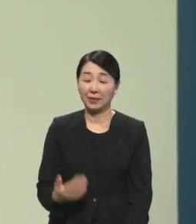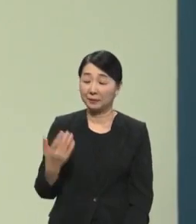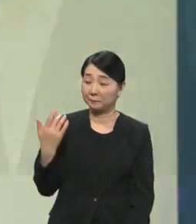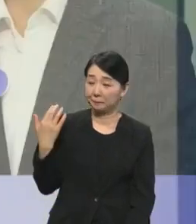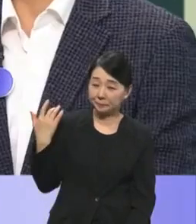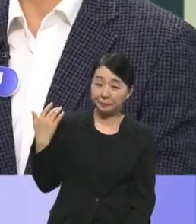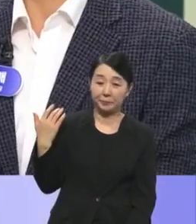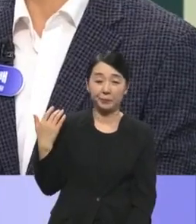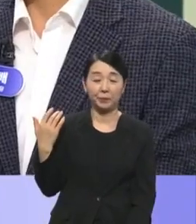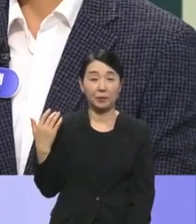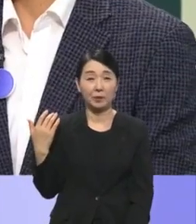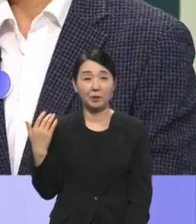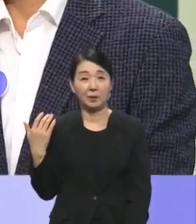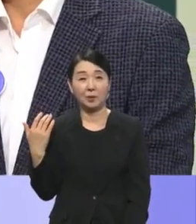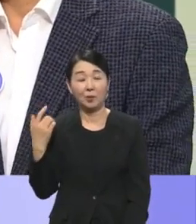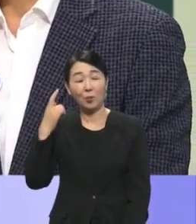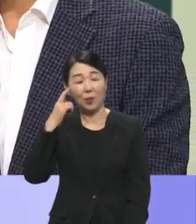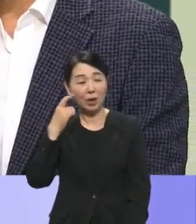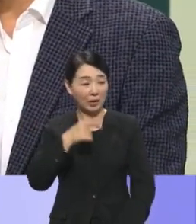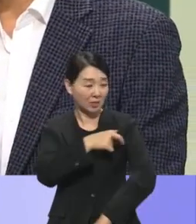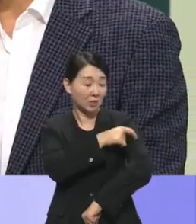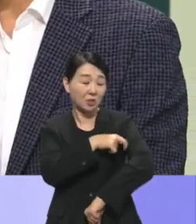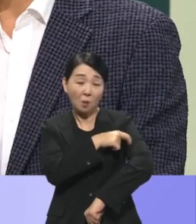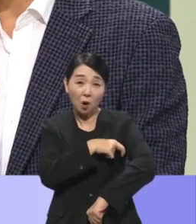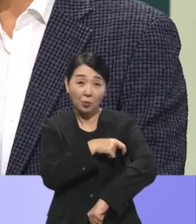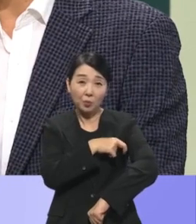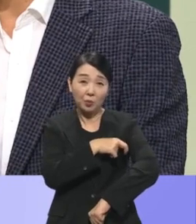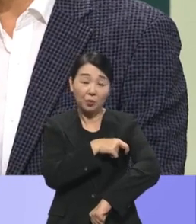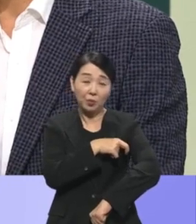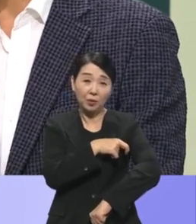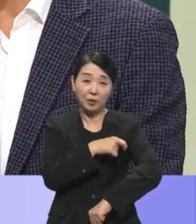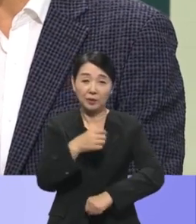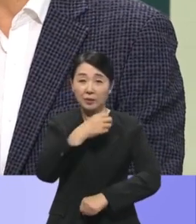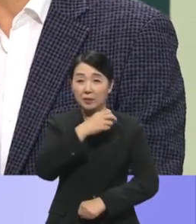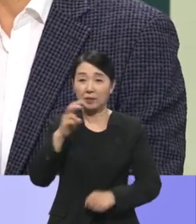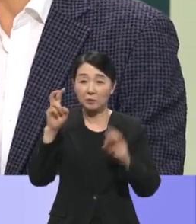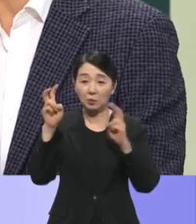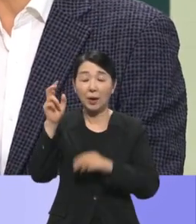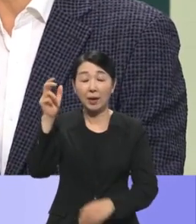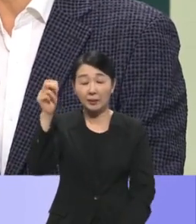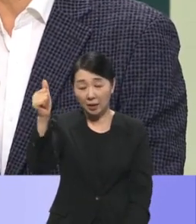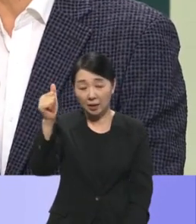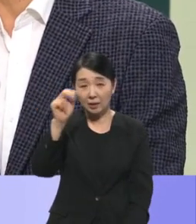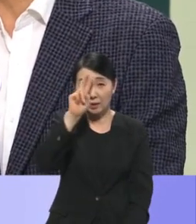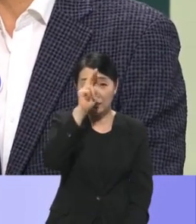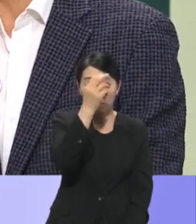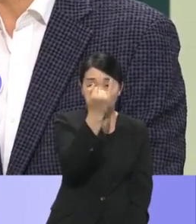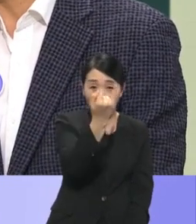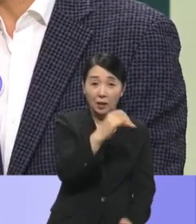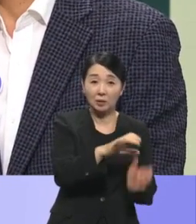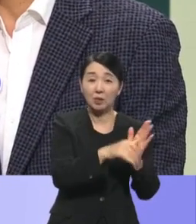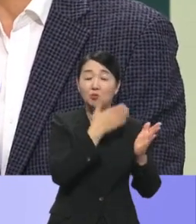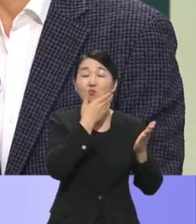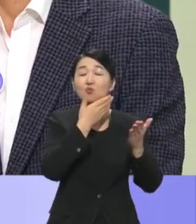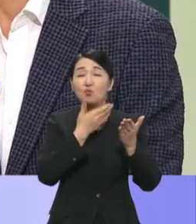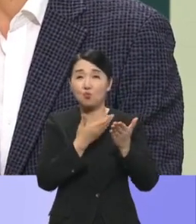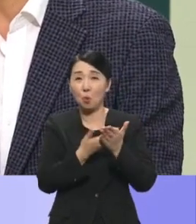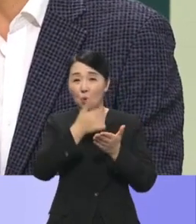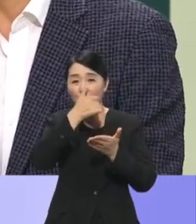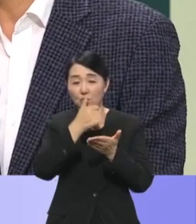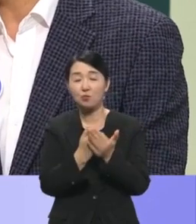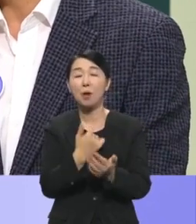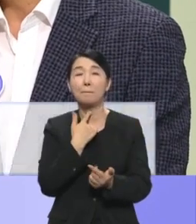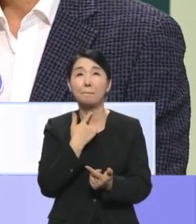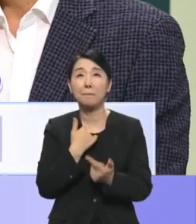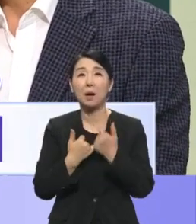임원들이나 심지어는 이재용 회장 그리고 박근혜 전 대통령 이명박 전 대통령의 국정농단 사건의 주요 주범들 다 지난번